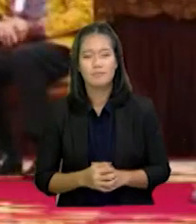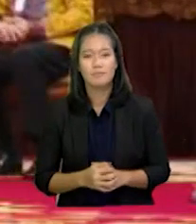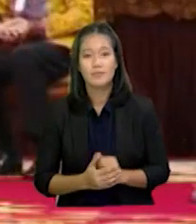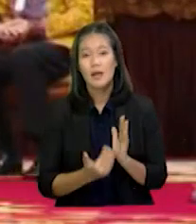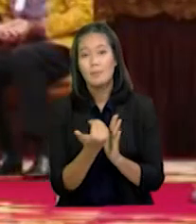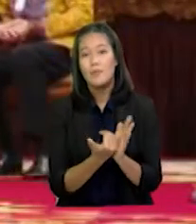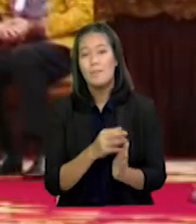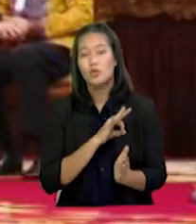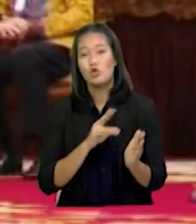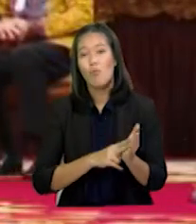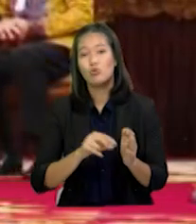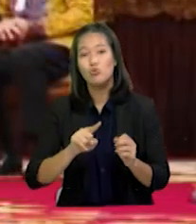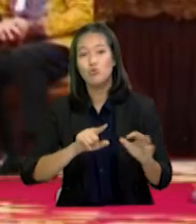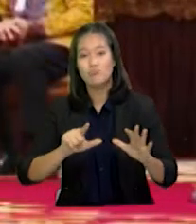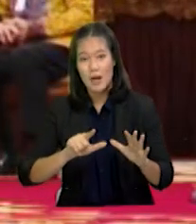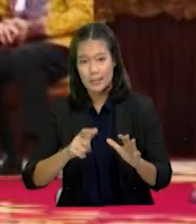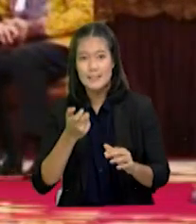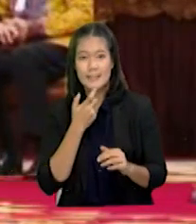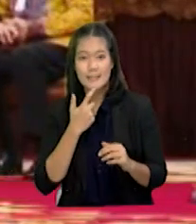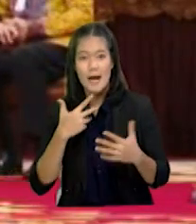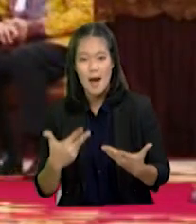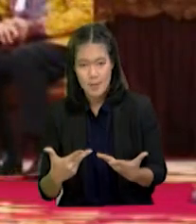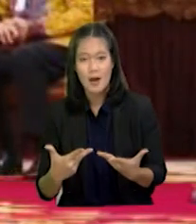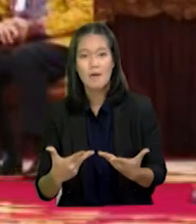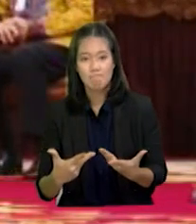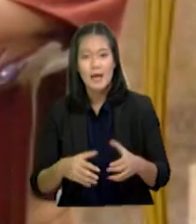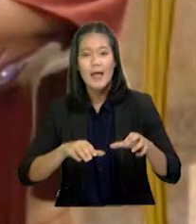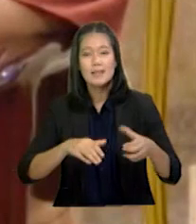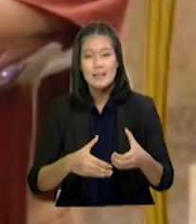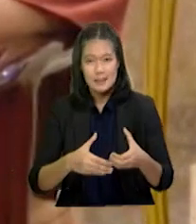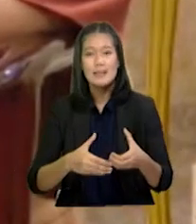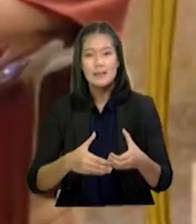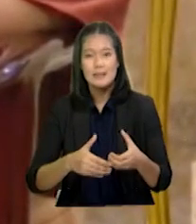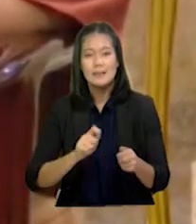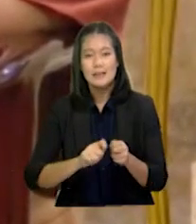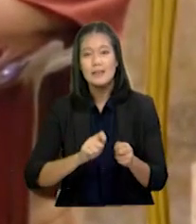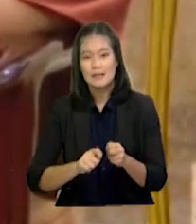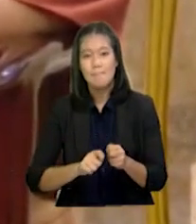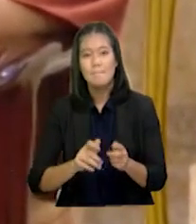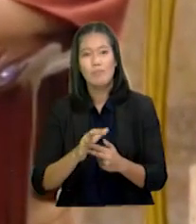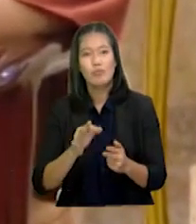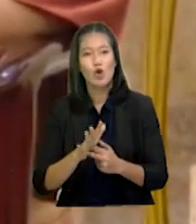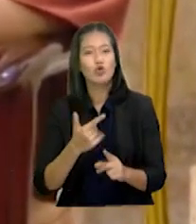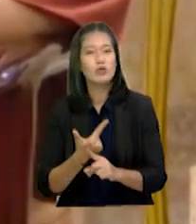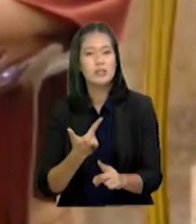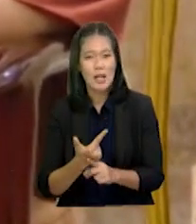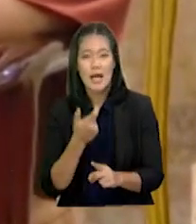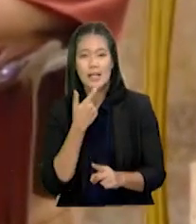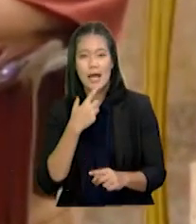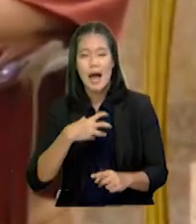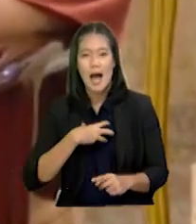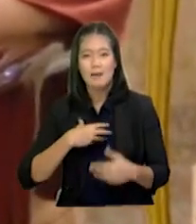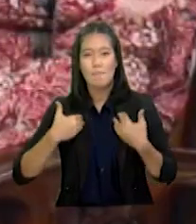Kepres nomor 17 tahun 2022 berisikan tentang pembentukan tim penyelesaian non-yudisial pelanggaran